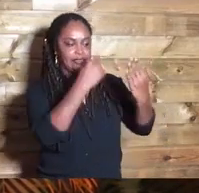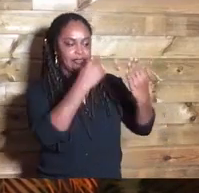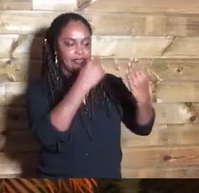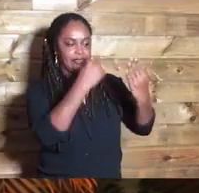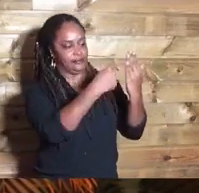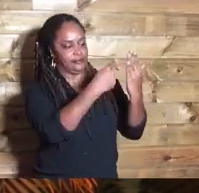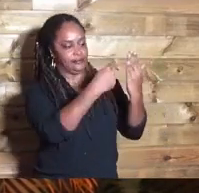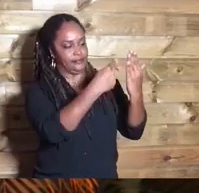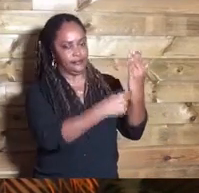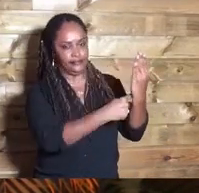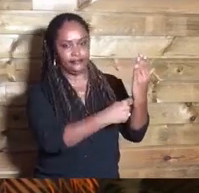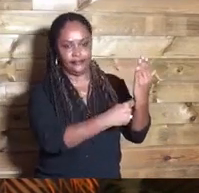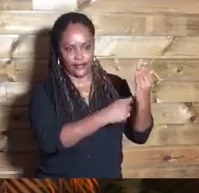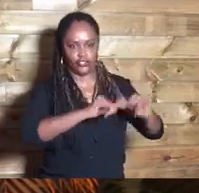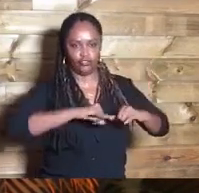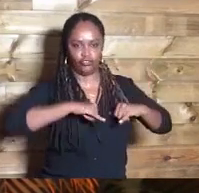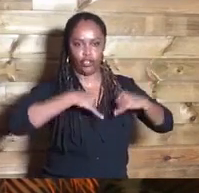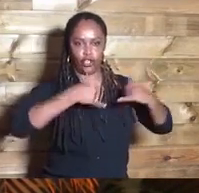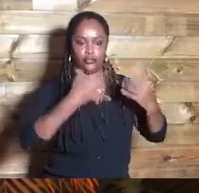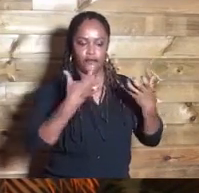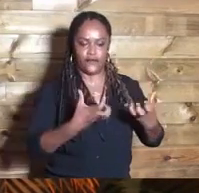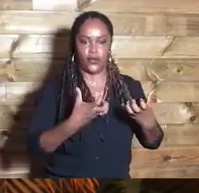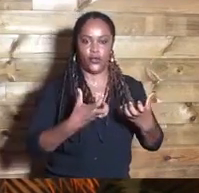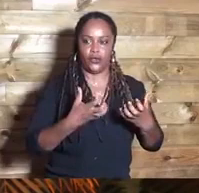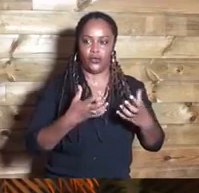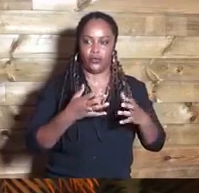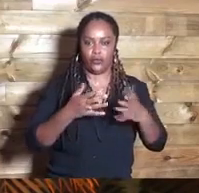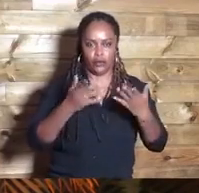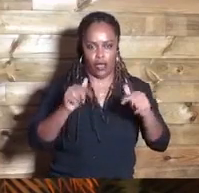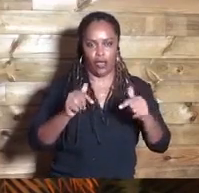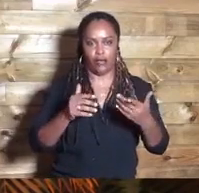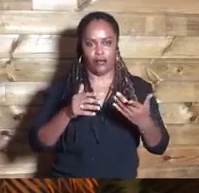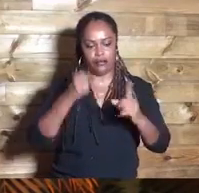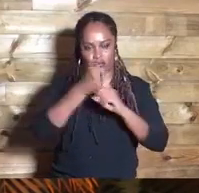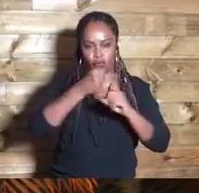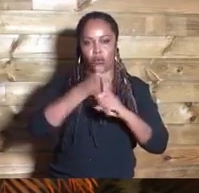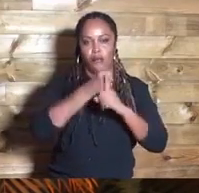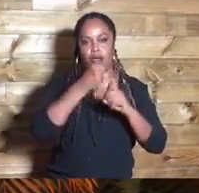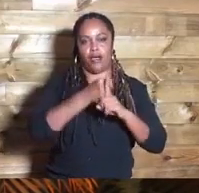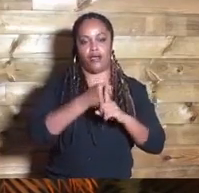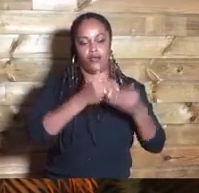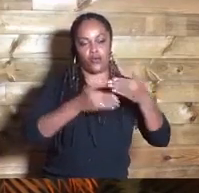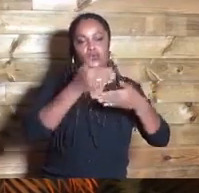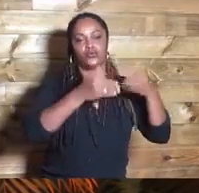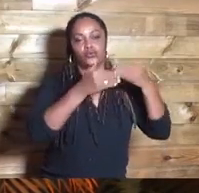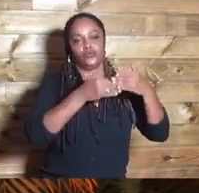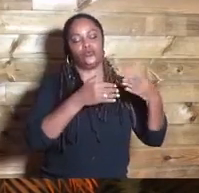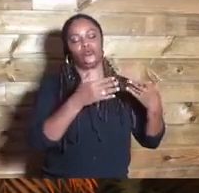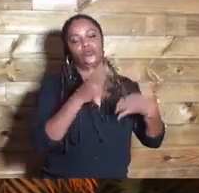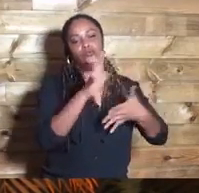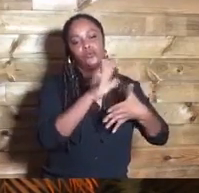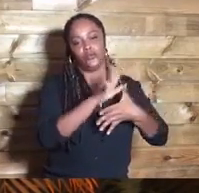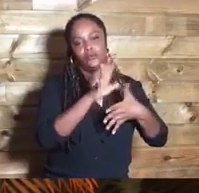se retrouvent à porter à nouveau le témoin. Alors, cette initiative, pour moi, c'est une initiative